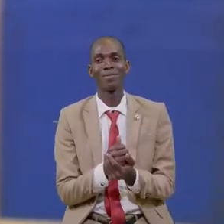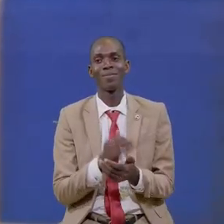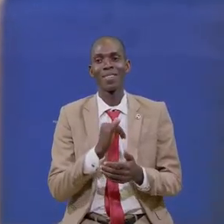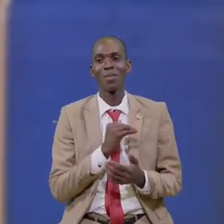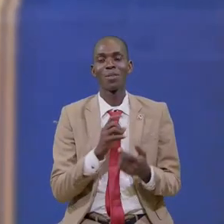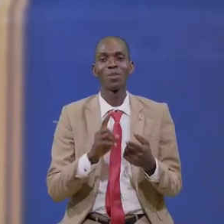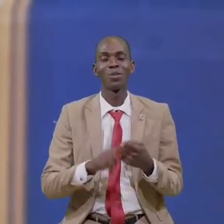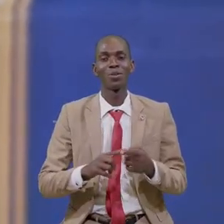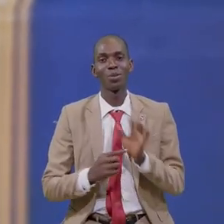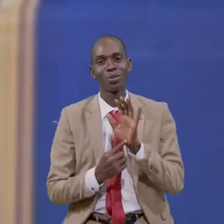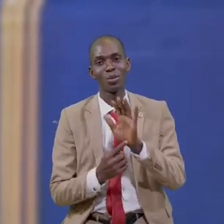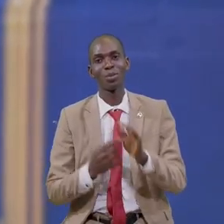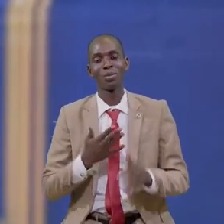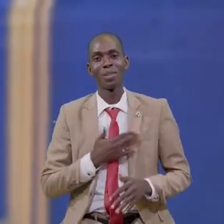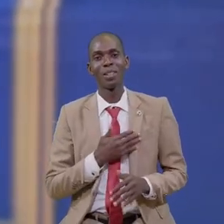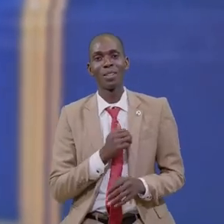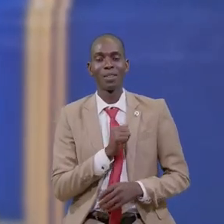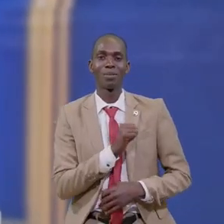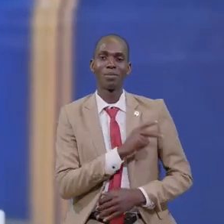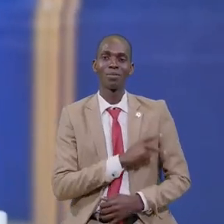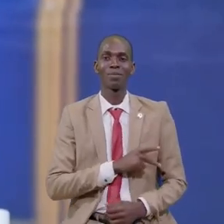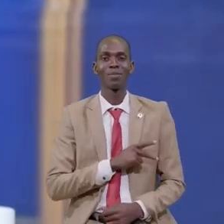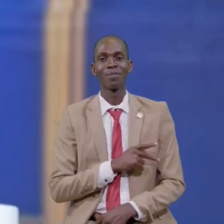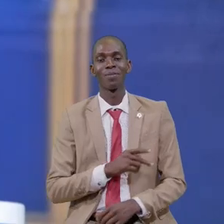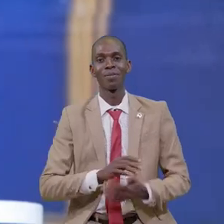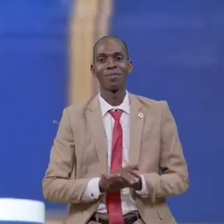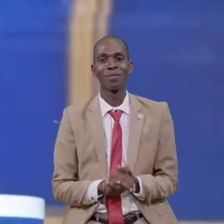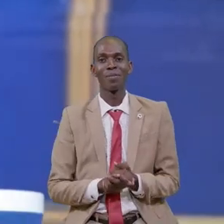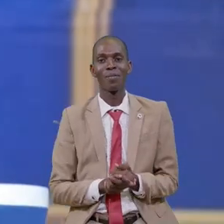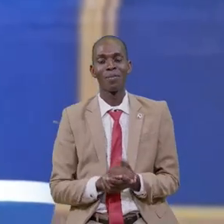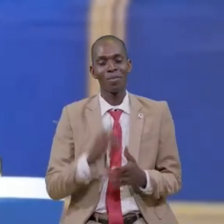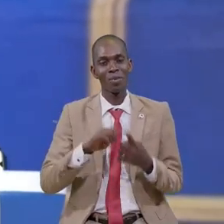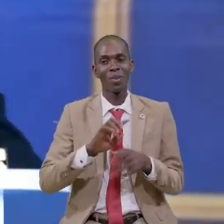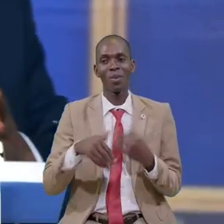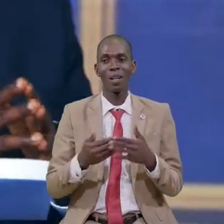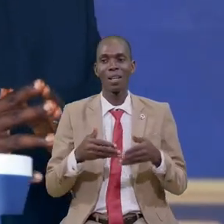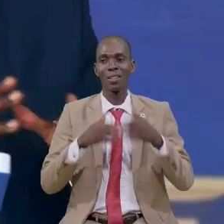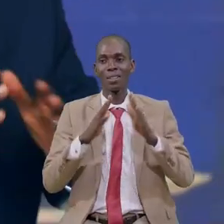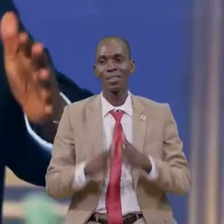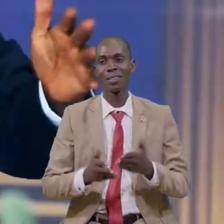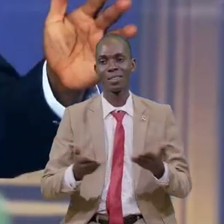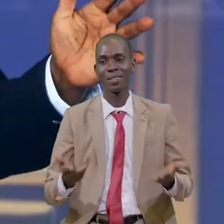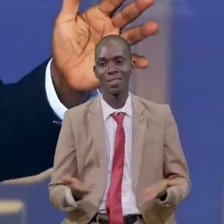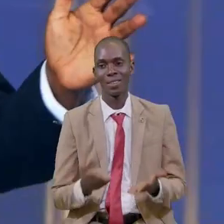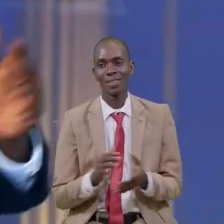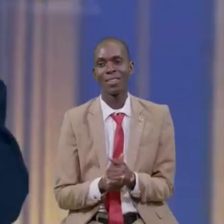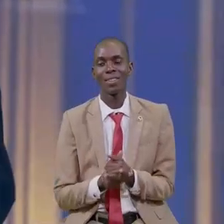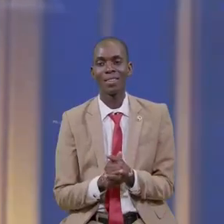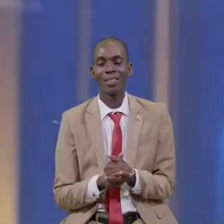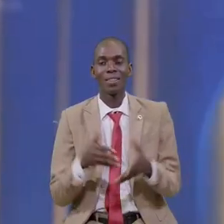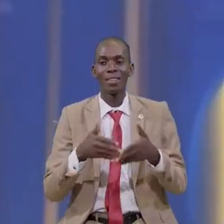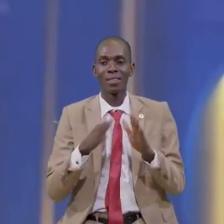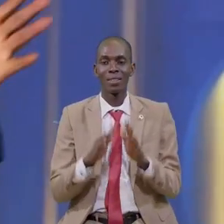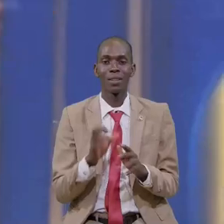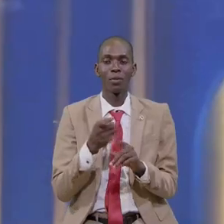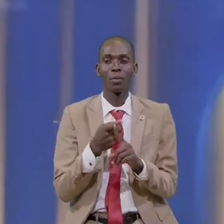je veux manifester mon appréciation à tous les dirigeants, leaders de